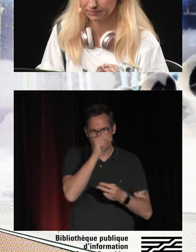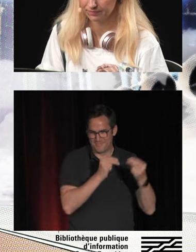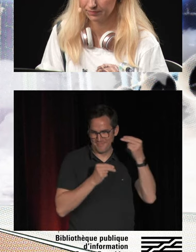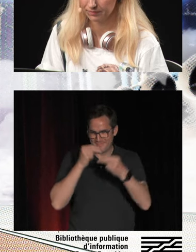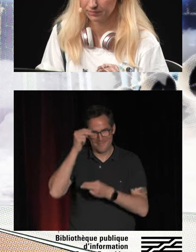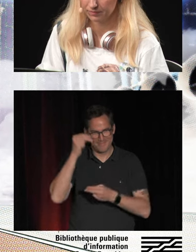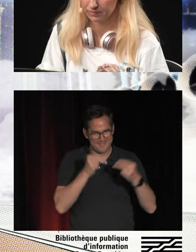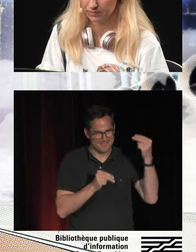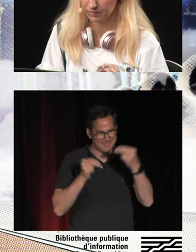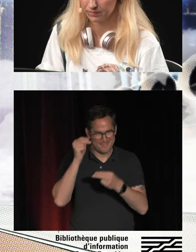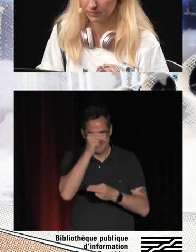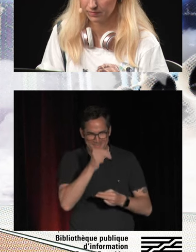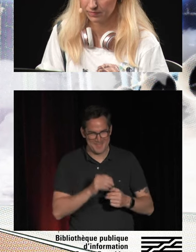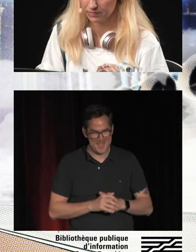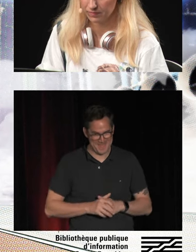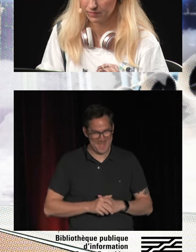Ok.